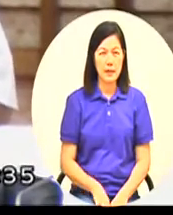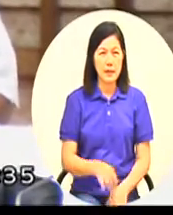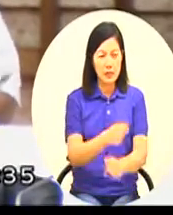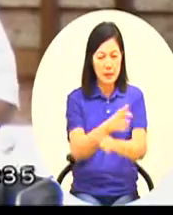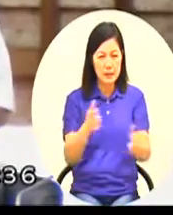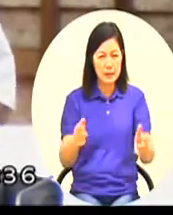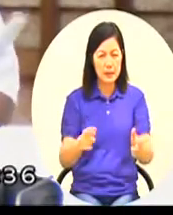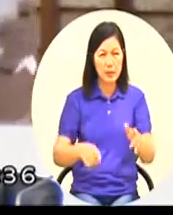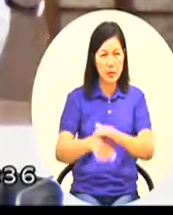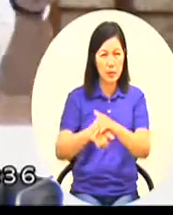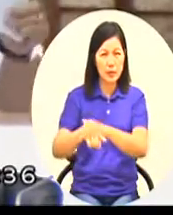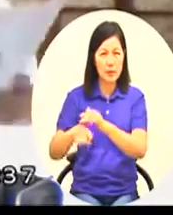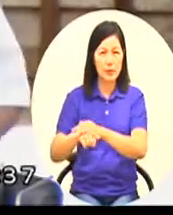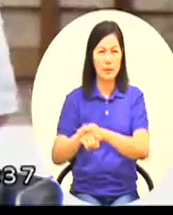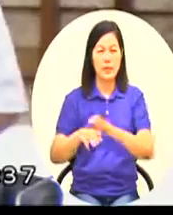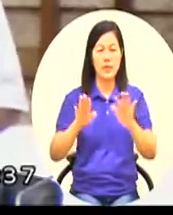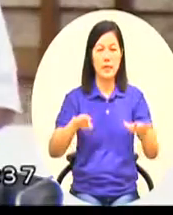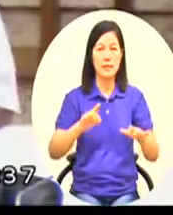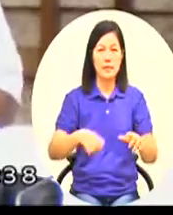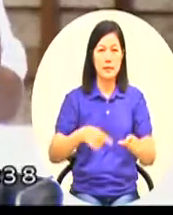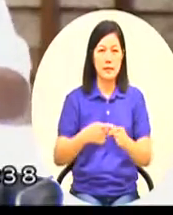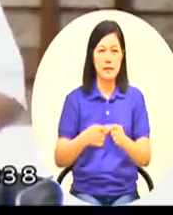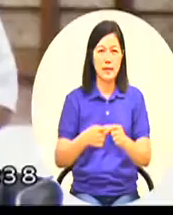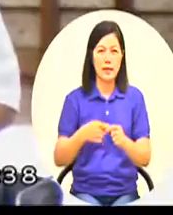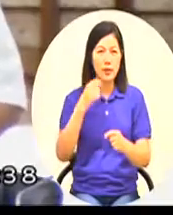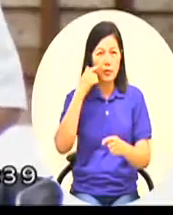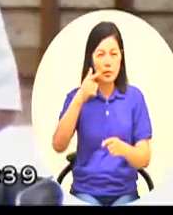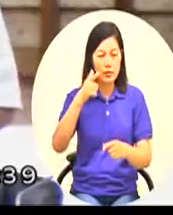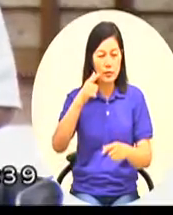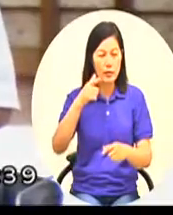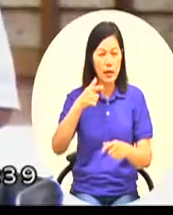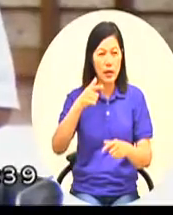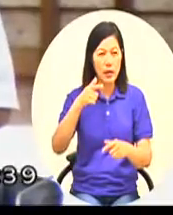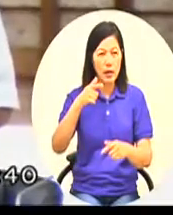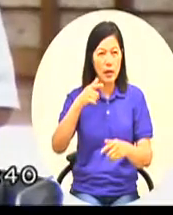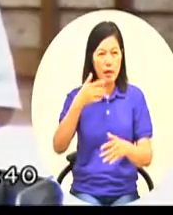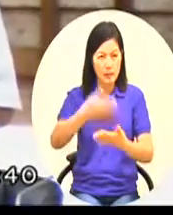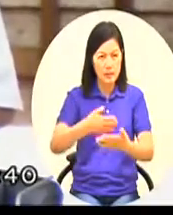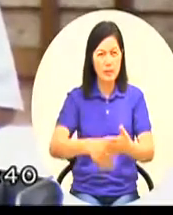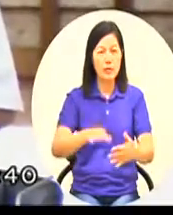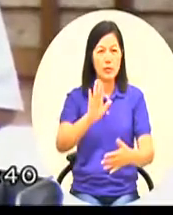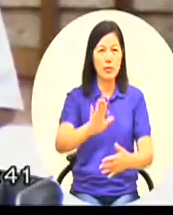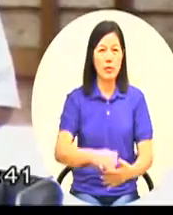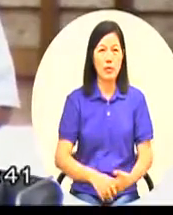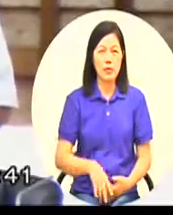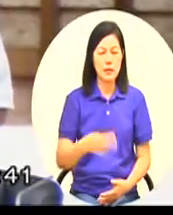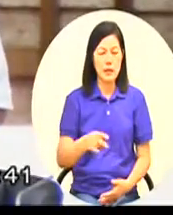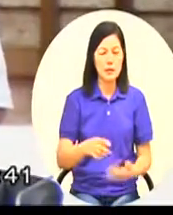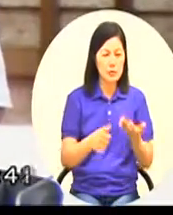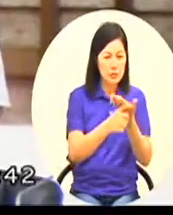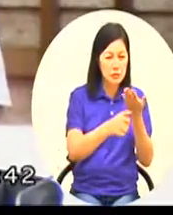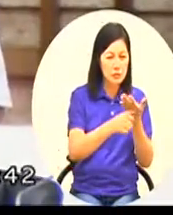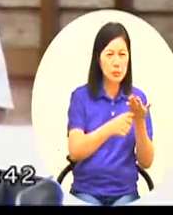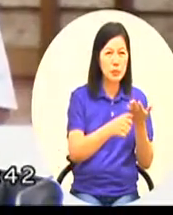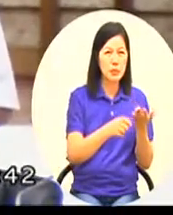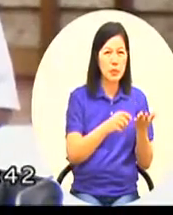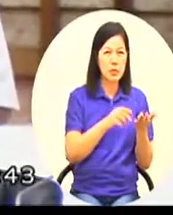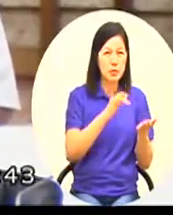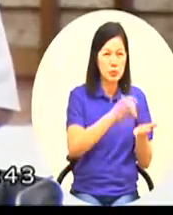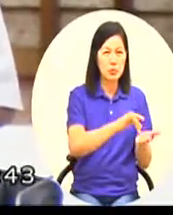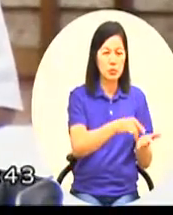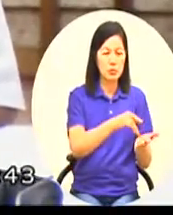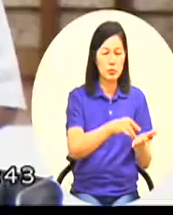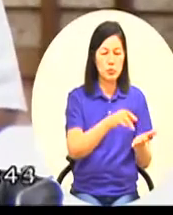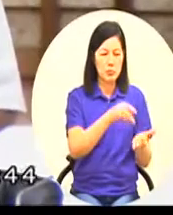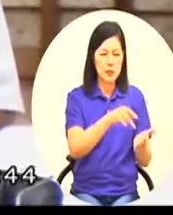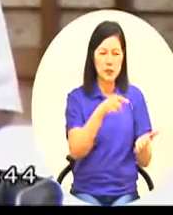罪率是有在今年这半年有下降，可是也归功于毒品的。所以说万恶的渊源就是在